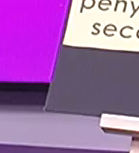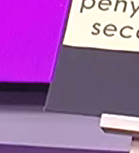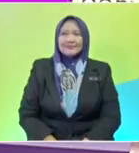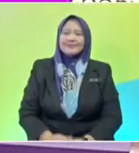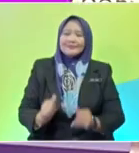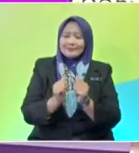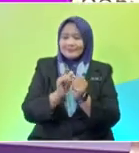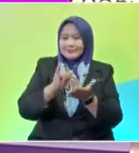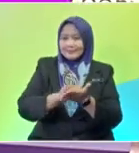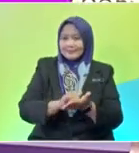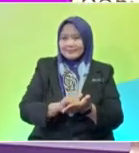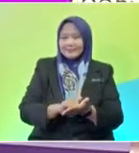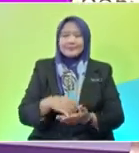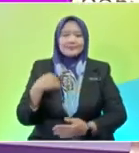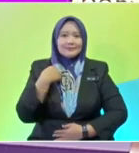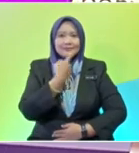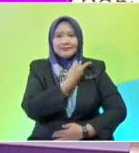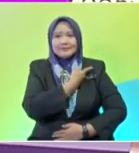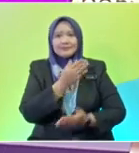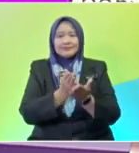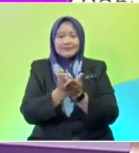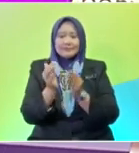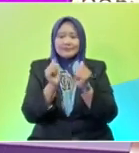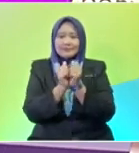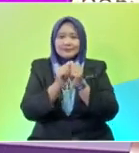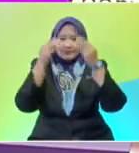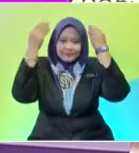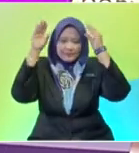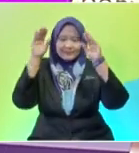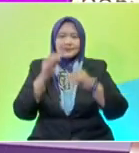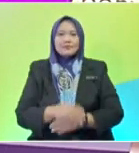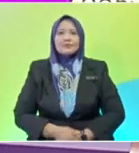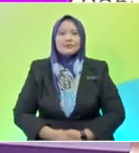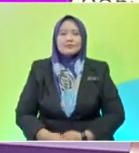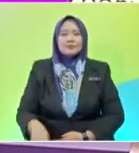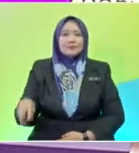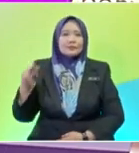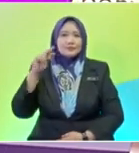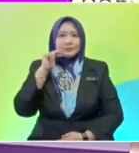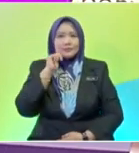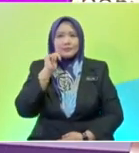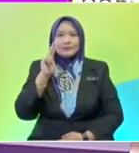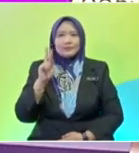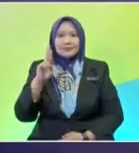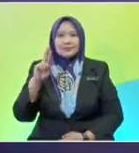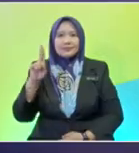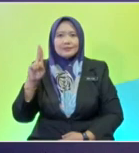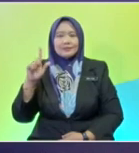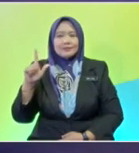kita ingin mengaduk-adukkan sekali lagi murid-murid kedatangan Cikgu kita pada hari ini ada Assalamualaikum